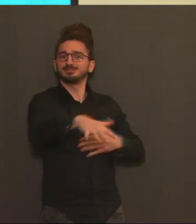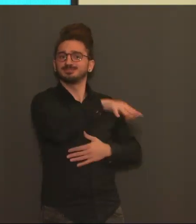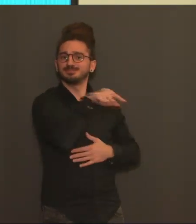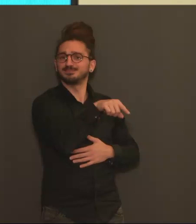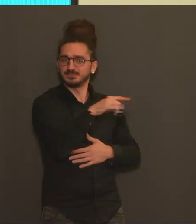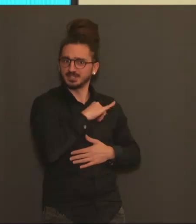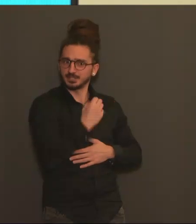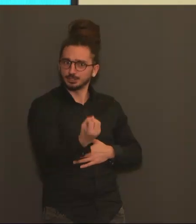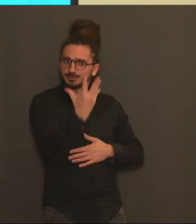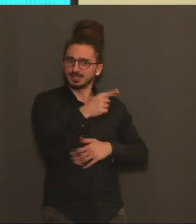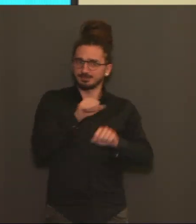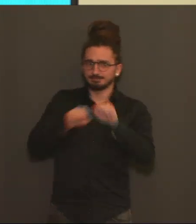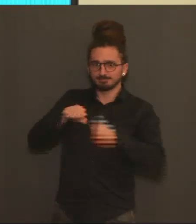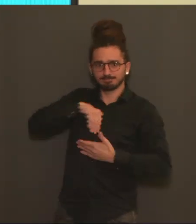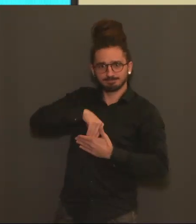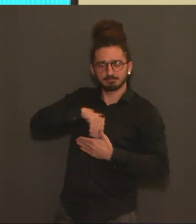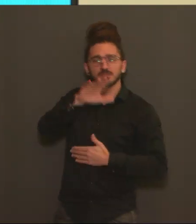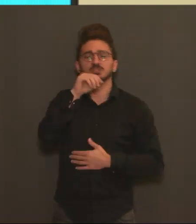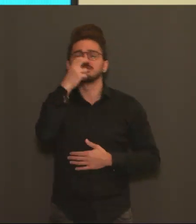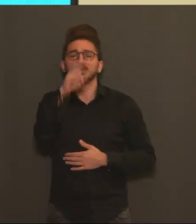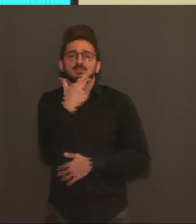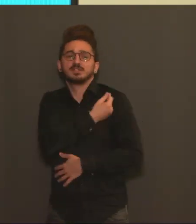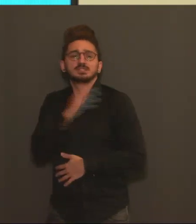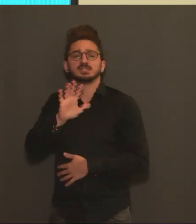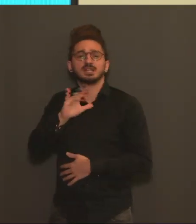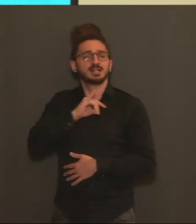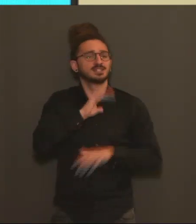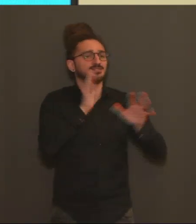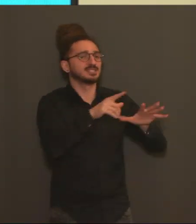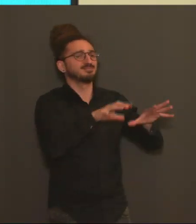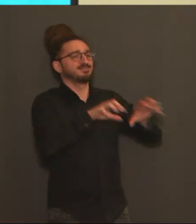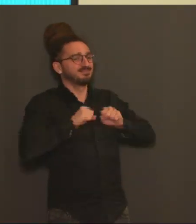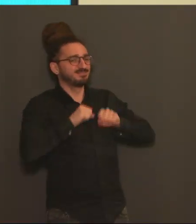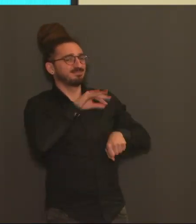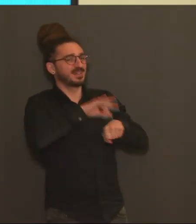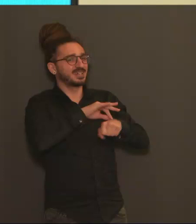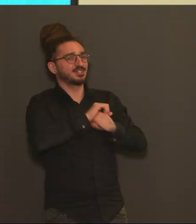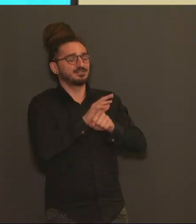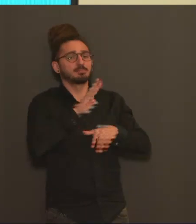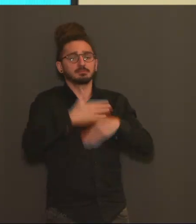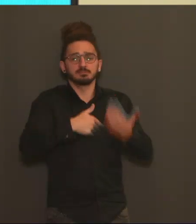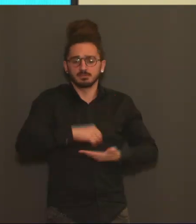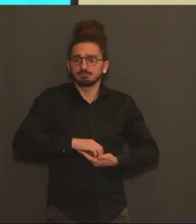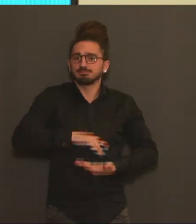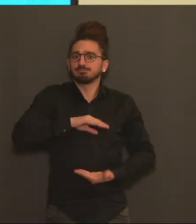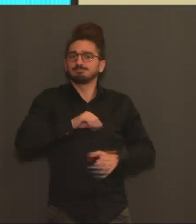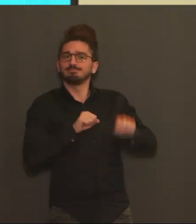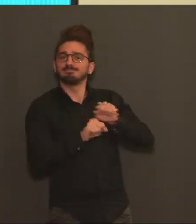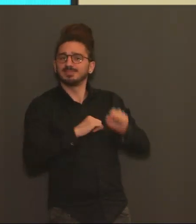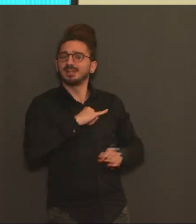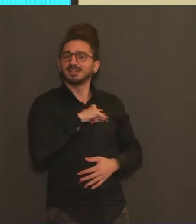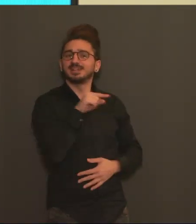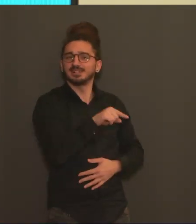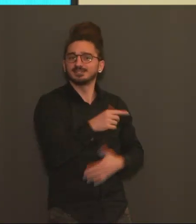pas ce qui est lié à la vaccination. Et dans ce contexte, Sciensano, maintenant, depuis 1 an, en collaboration avec les universités